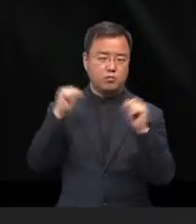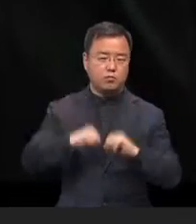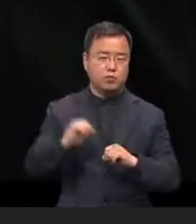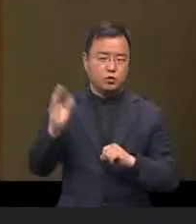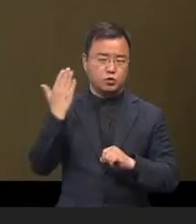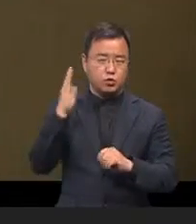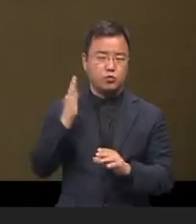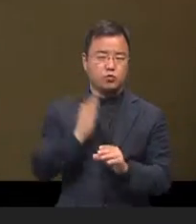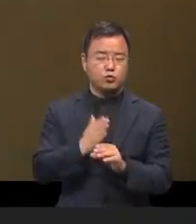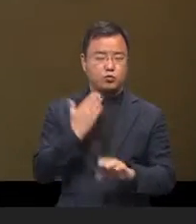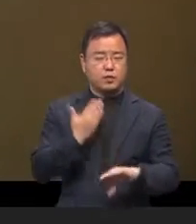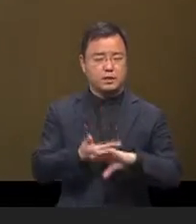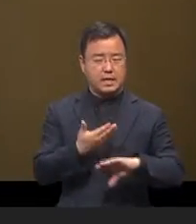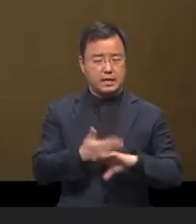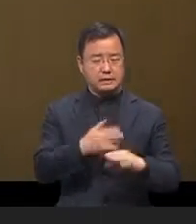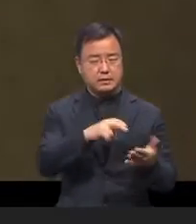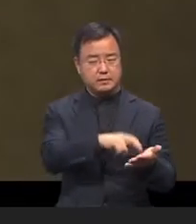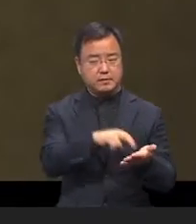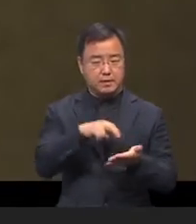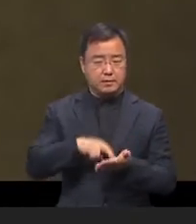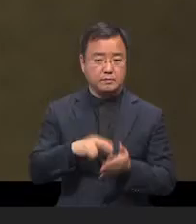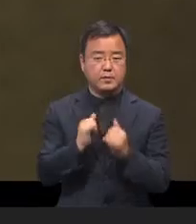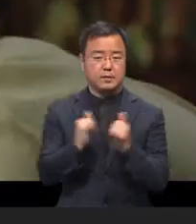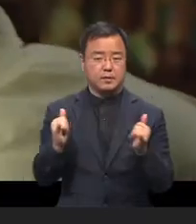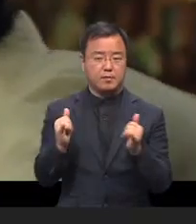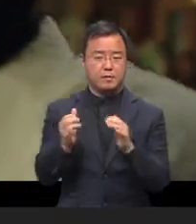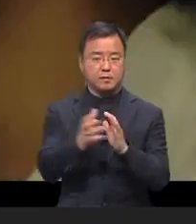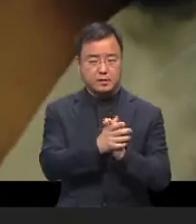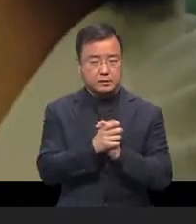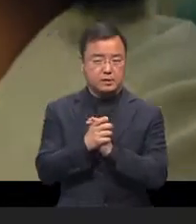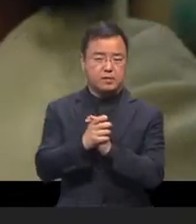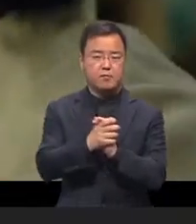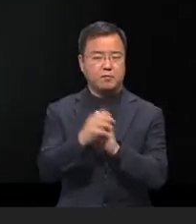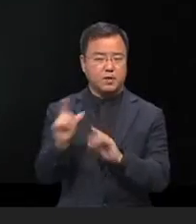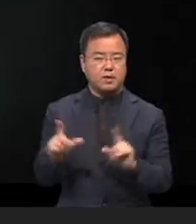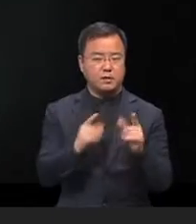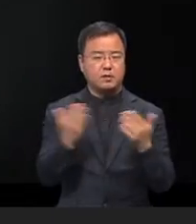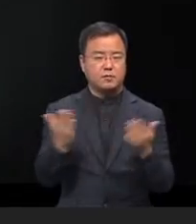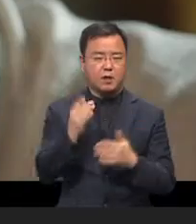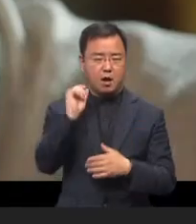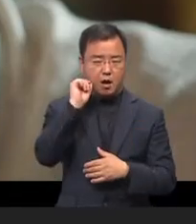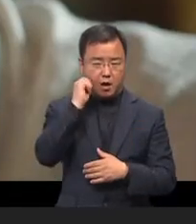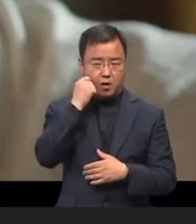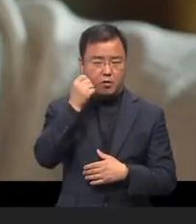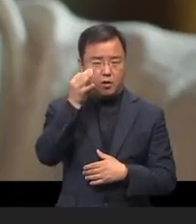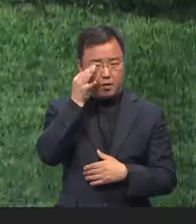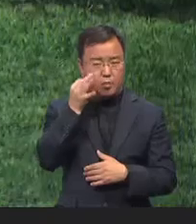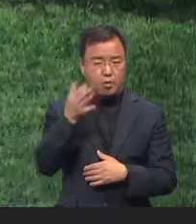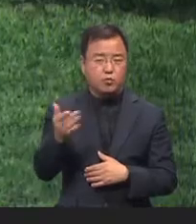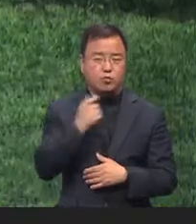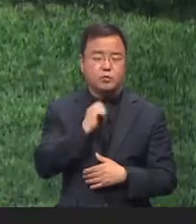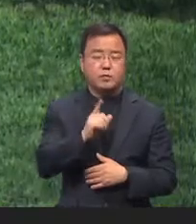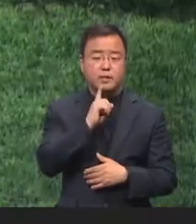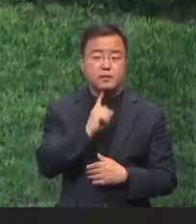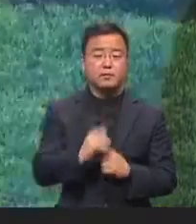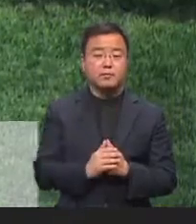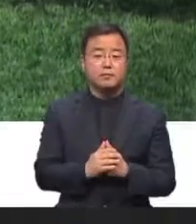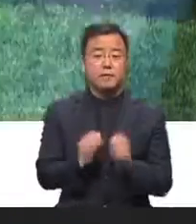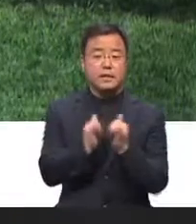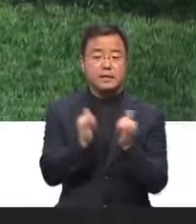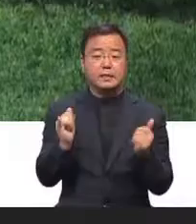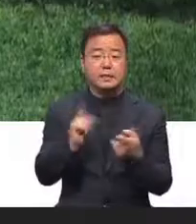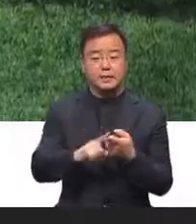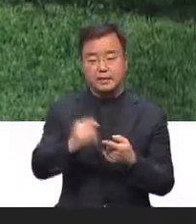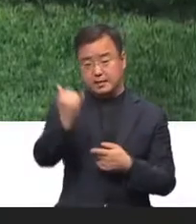다른 처지에 사람들이 함께 살아간다는 것이 얼마나 어려운 일인지 보여주고 싶었다는 겁니다 그 인간에 대한